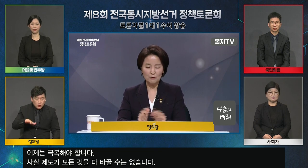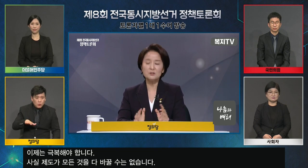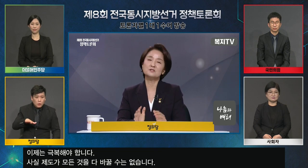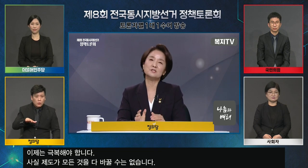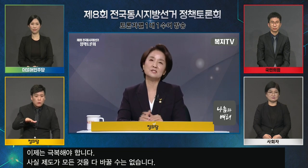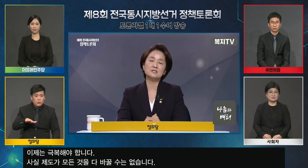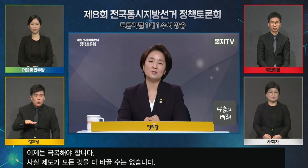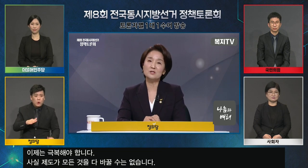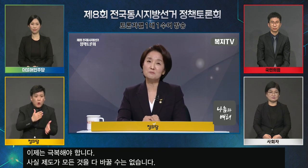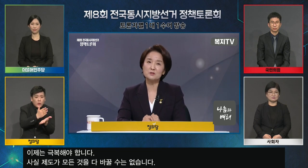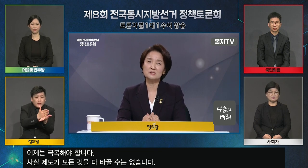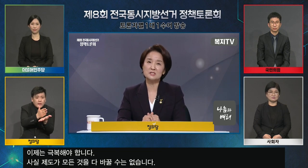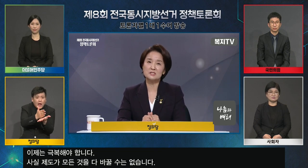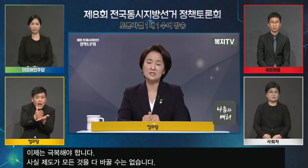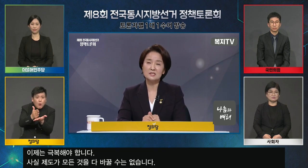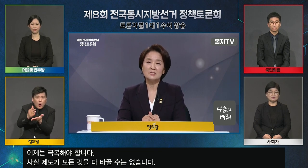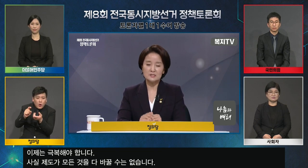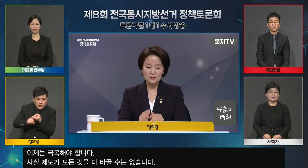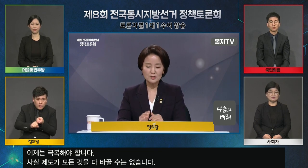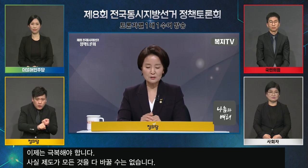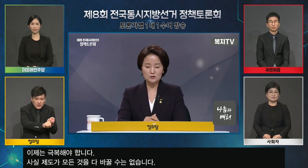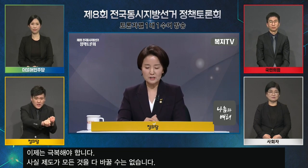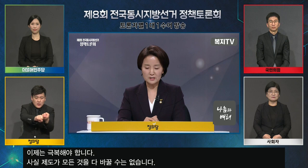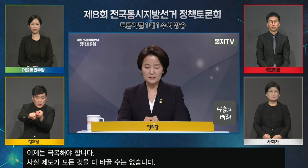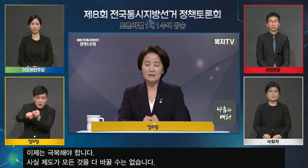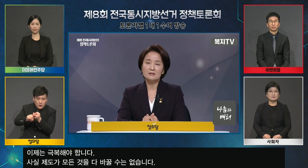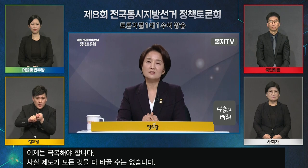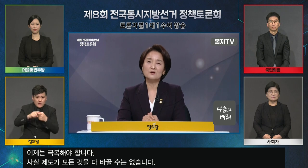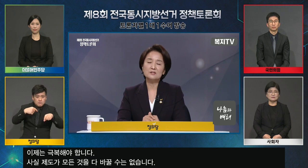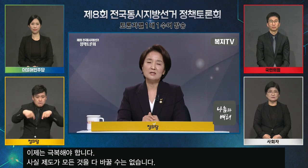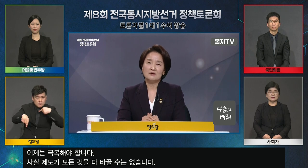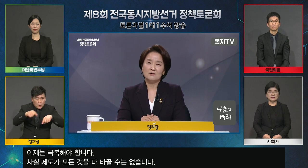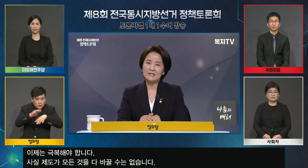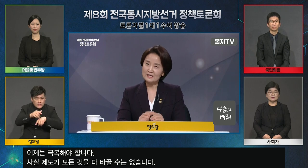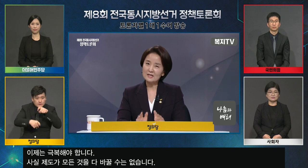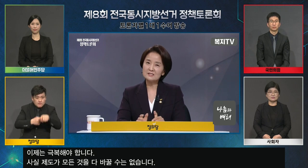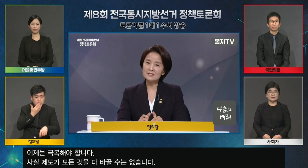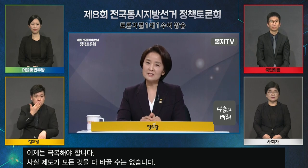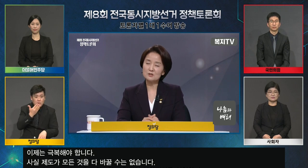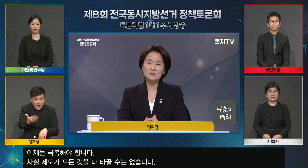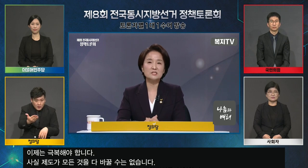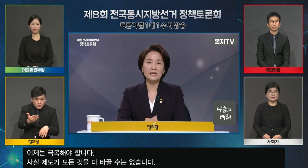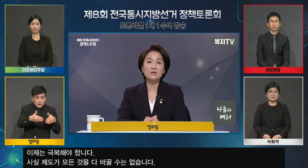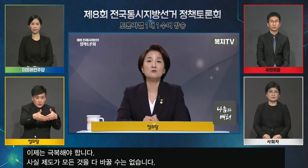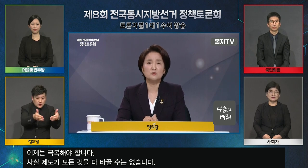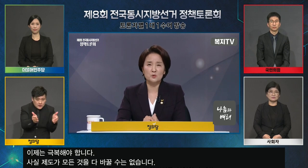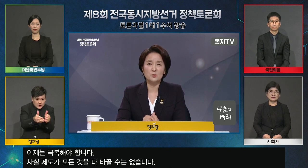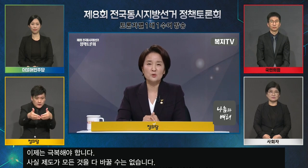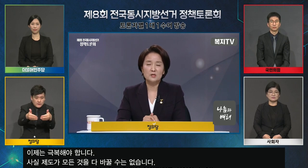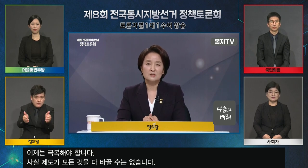다원적인 연합정치를 실현할 수 있는 그런 다당제의